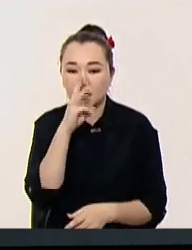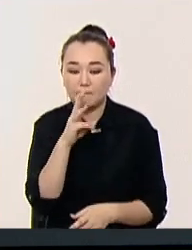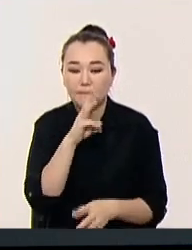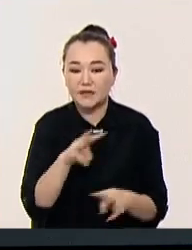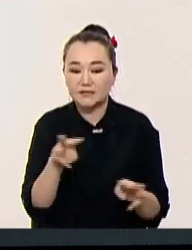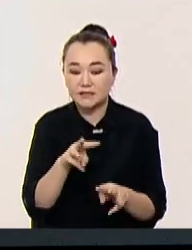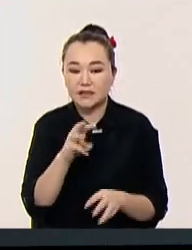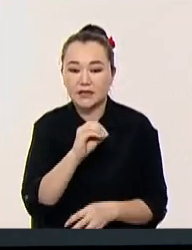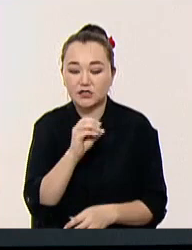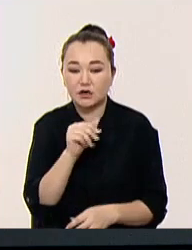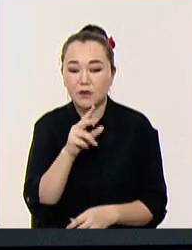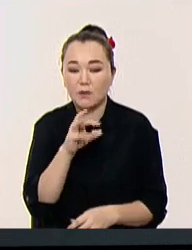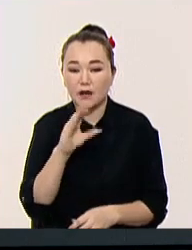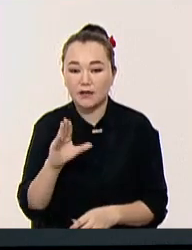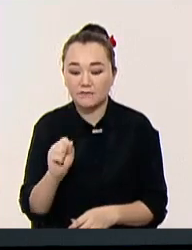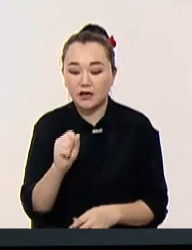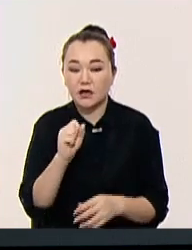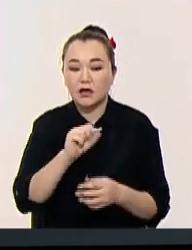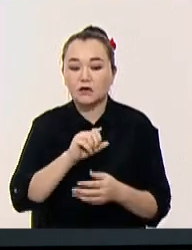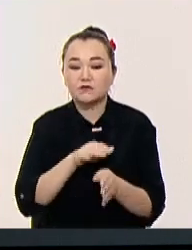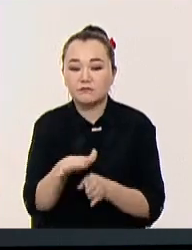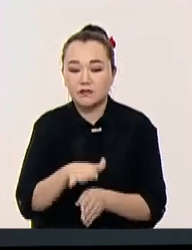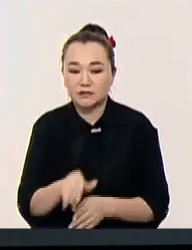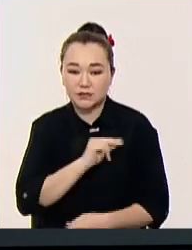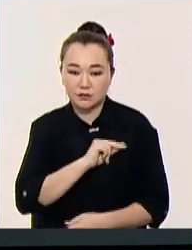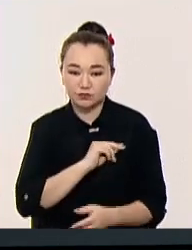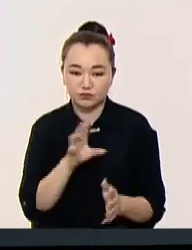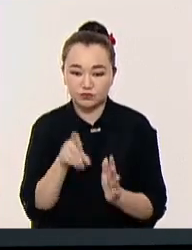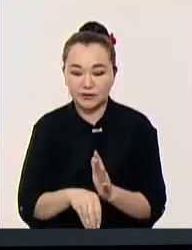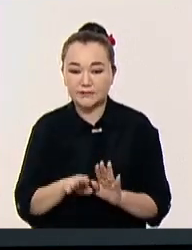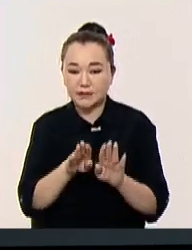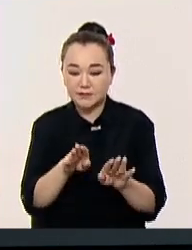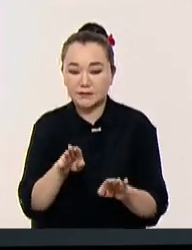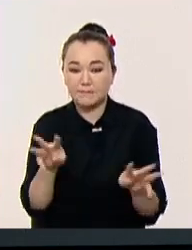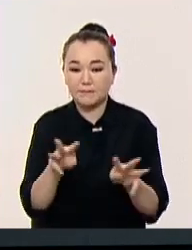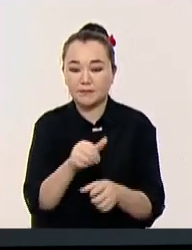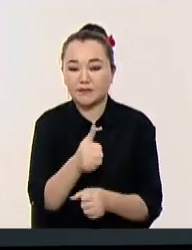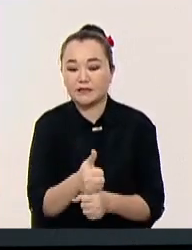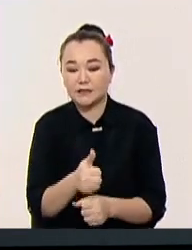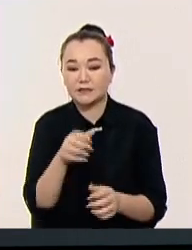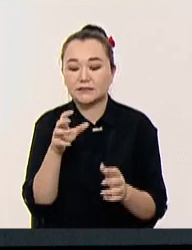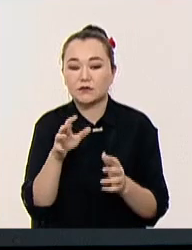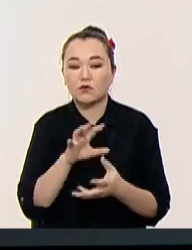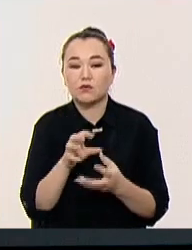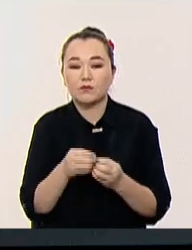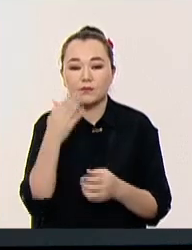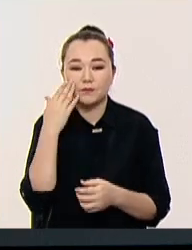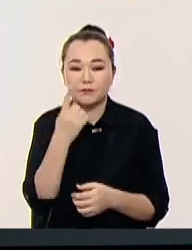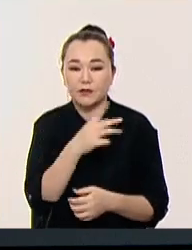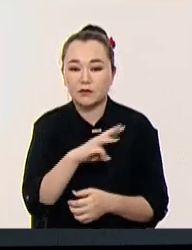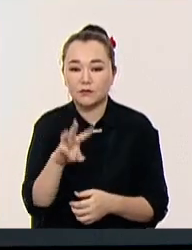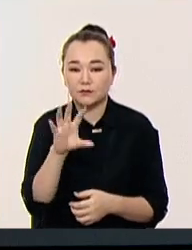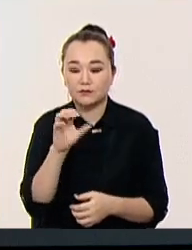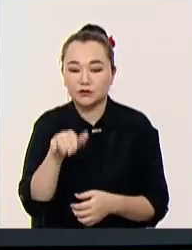плата министра ирулана джамалбаева с учетом исполнения обязанностей заместителя премьер-министра составляет около полутора